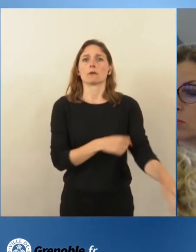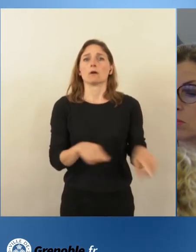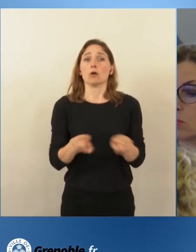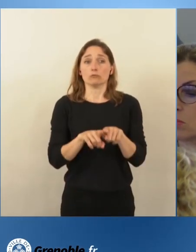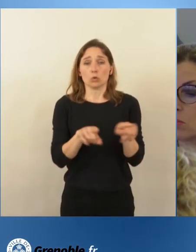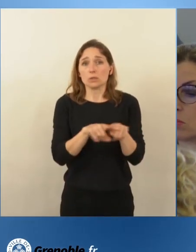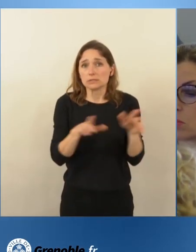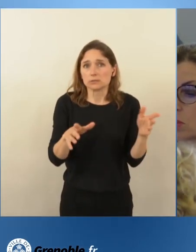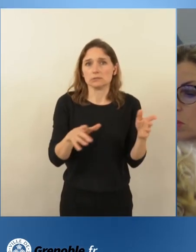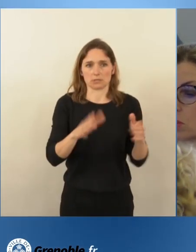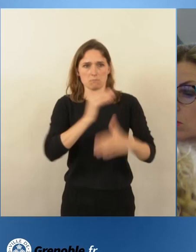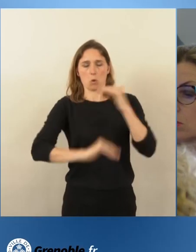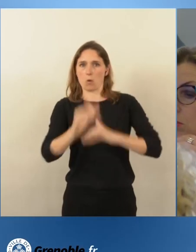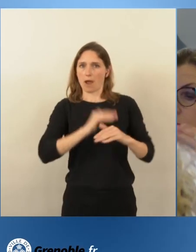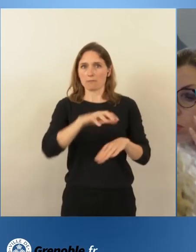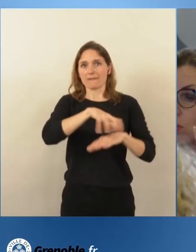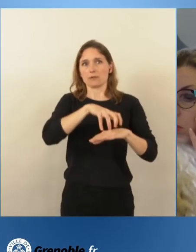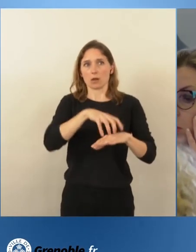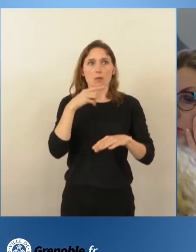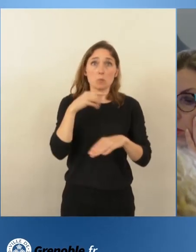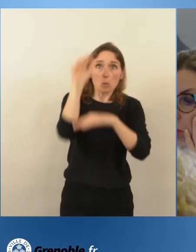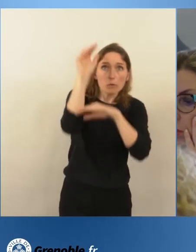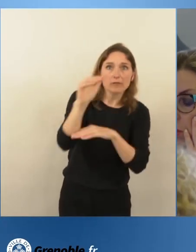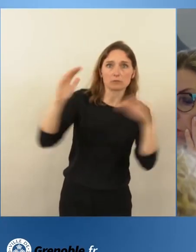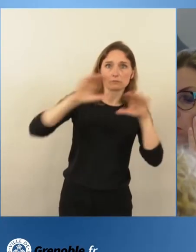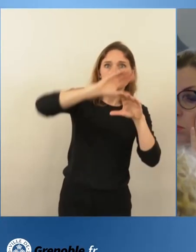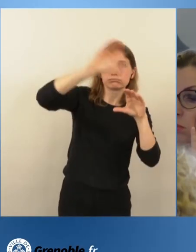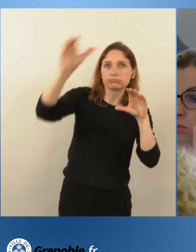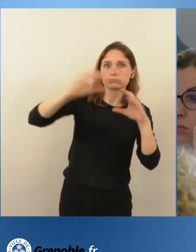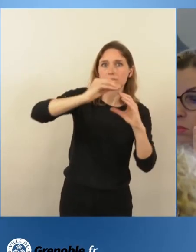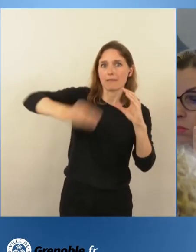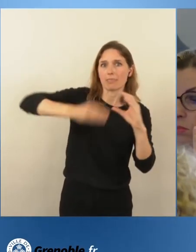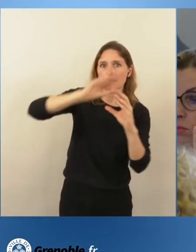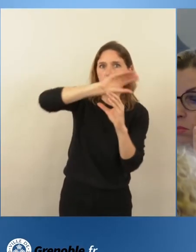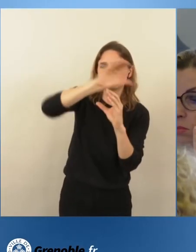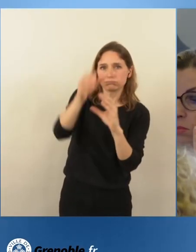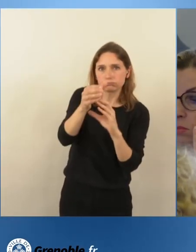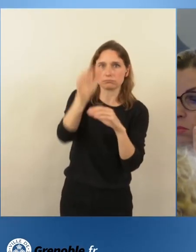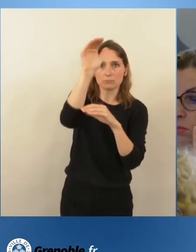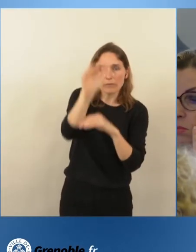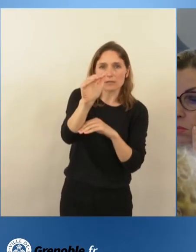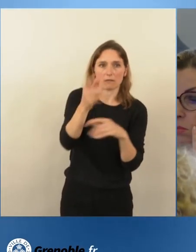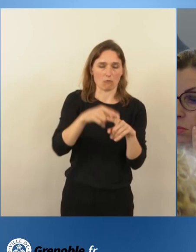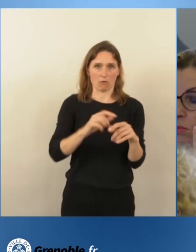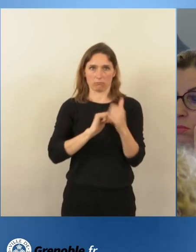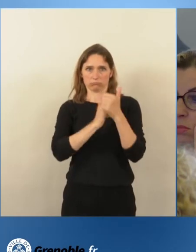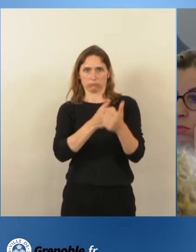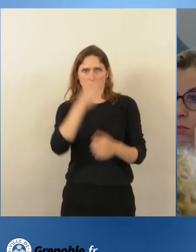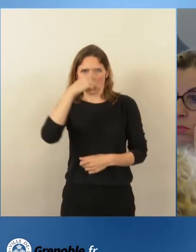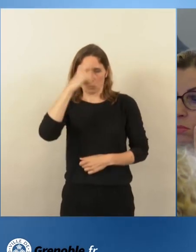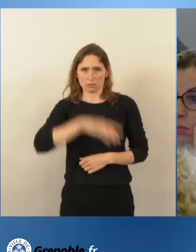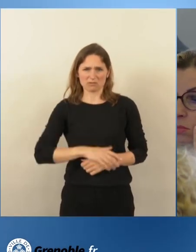protection de l'atmosphère ce sont des procédures sans effet concret longue et coûteuse qui ont pour seul objet